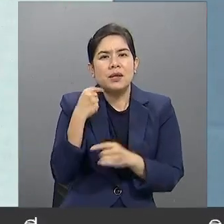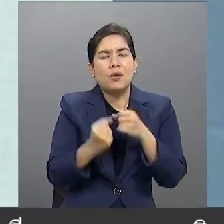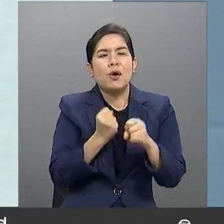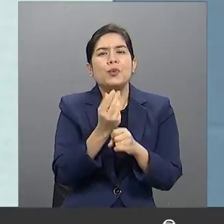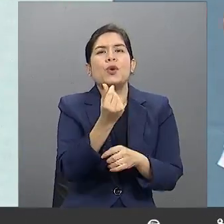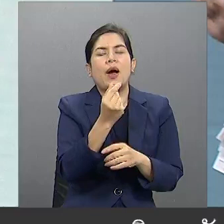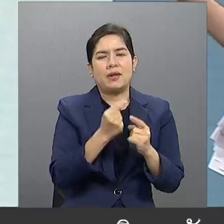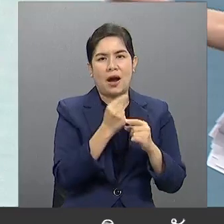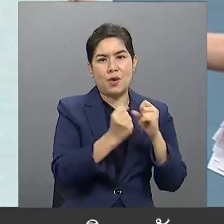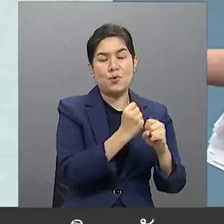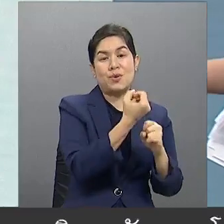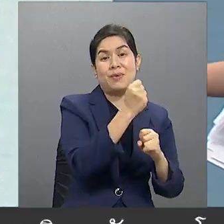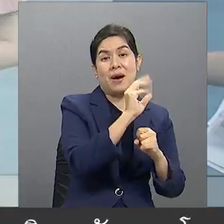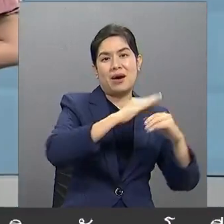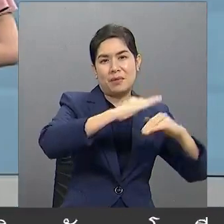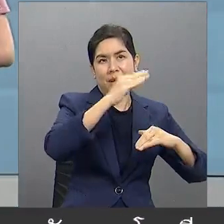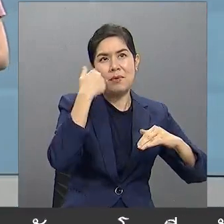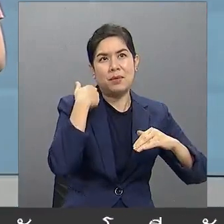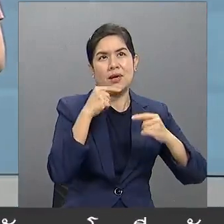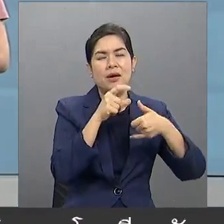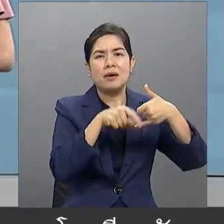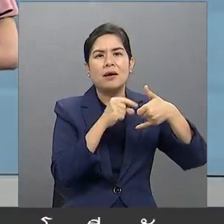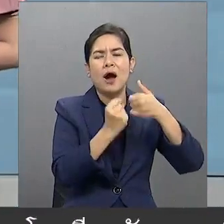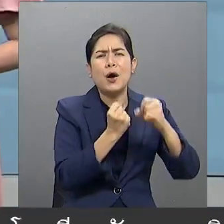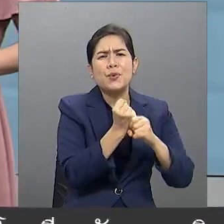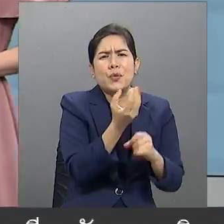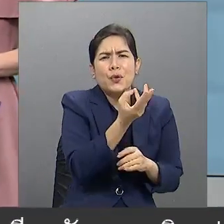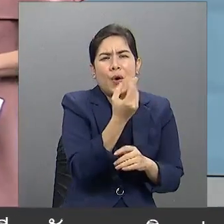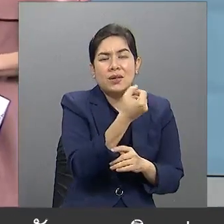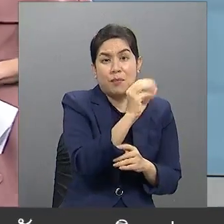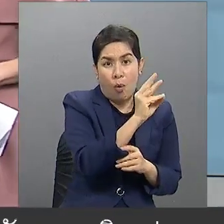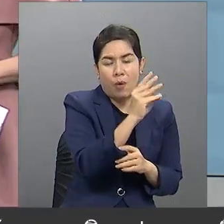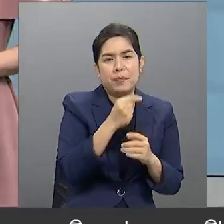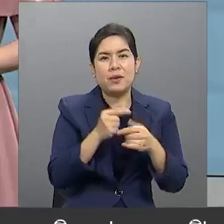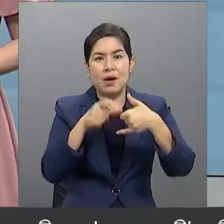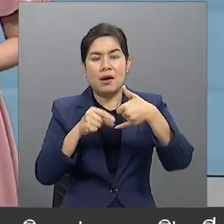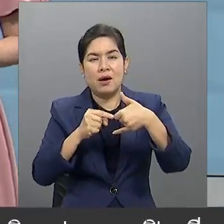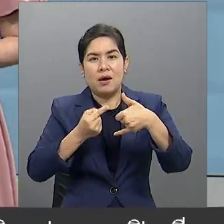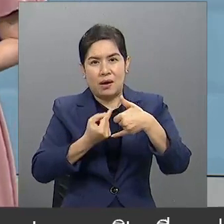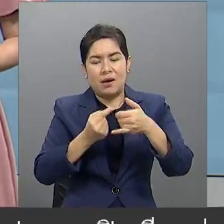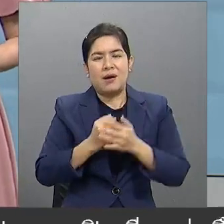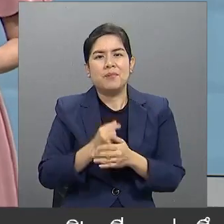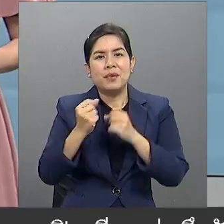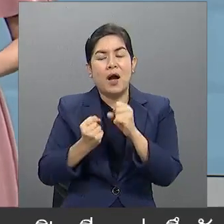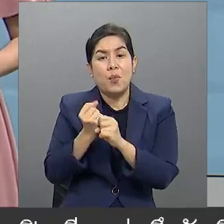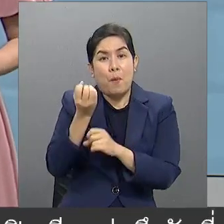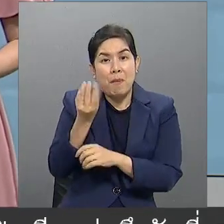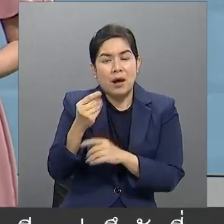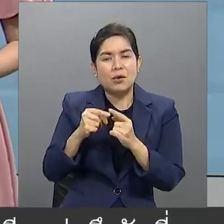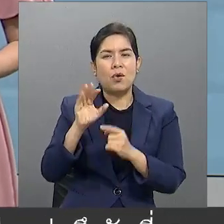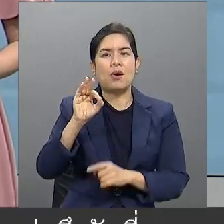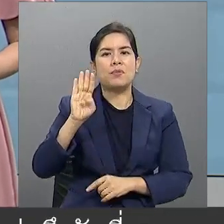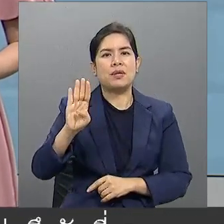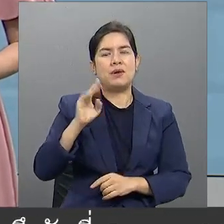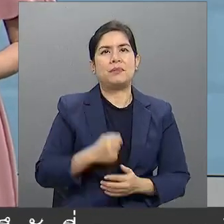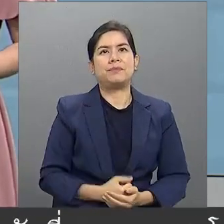ไปนะคนซื้อน้อยที่สุดอายุ 16ปีคนๆซื้ออายุมากที่สุด 94ปีนะคะยอดจองซื้อน้อยที่สุดก็คือตาม